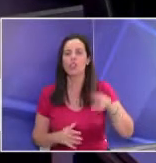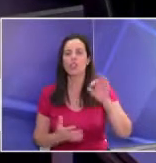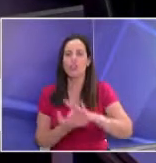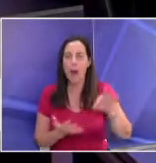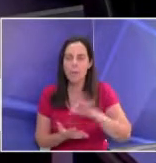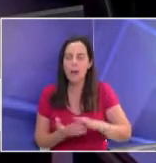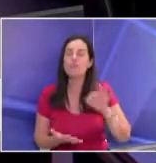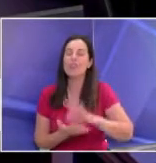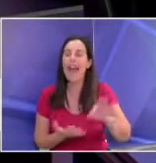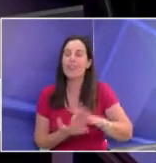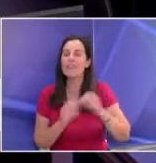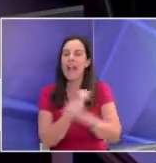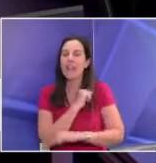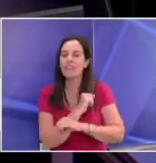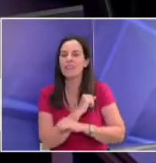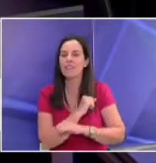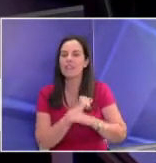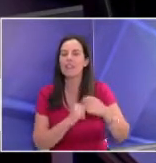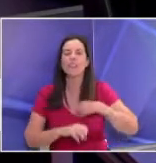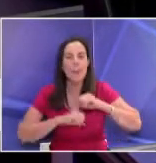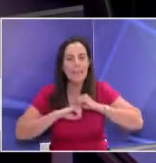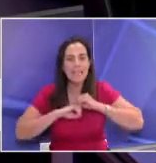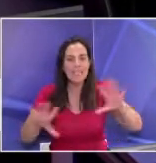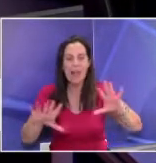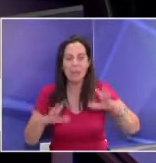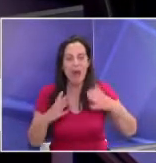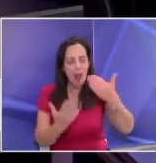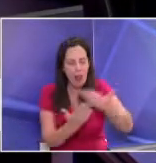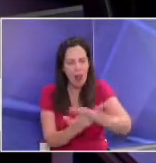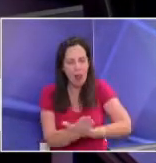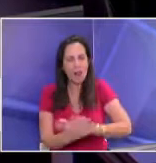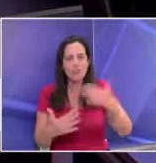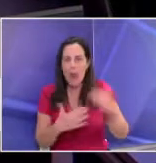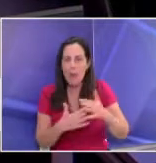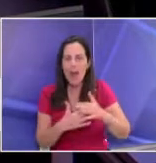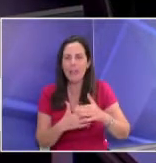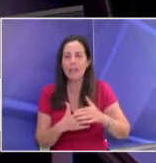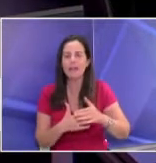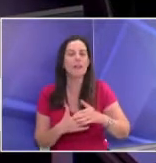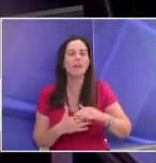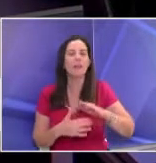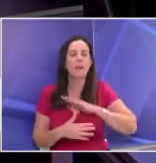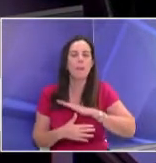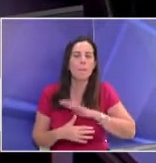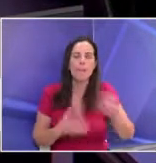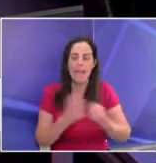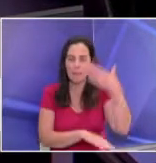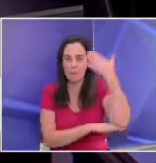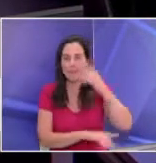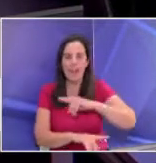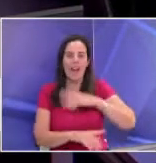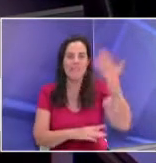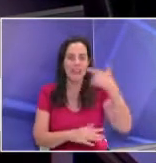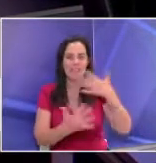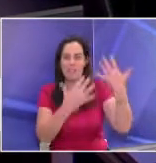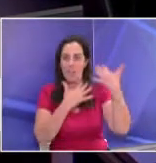באומנות. יש מאמר, שפרסמתי, מאמר אקדמי שפיט, שפרסמתי ארוך, שבדקתי את זה לאורך כל האומנות פלסטית, מקמת המדינה ועד